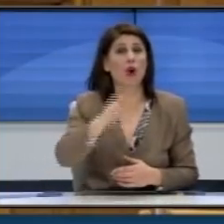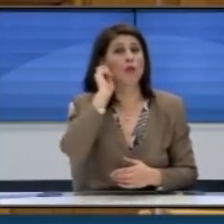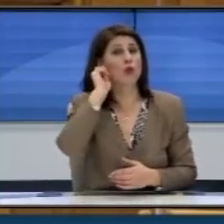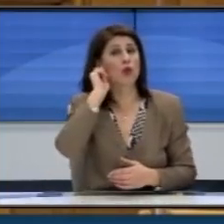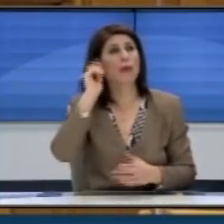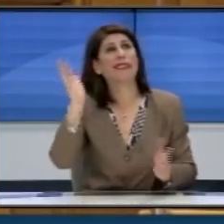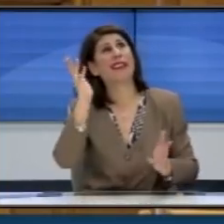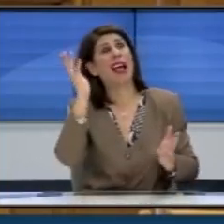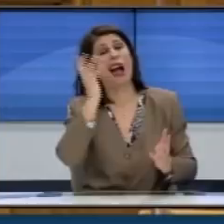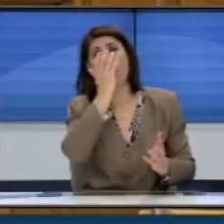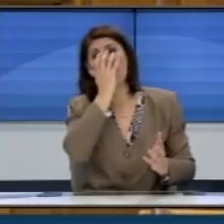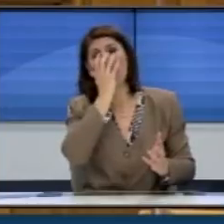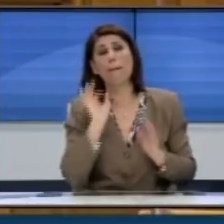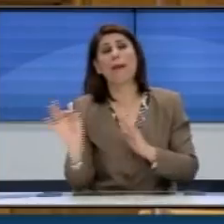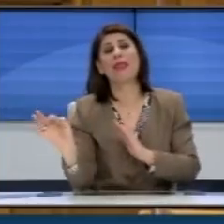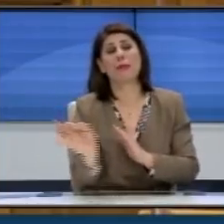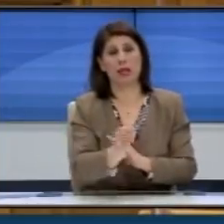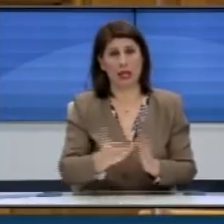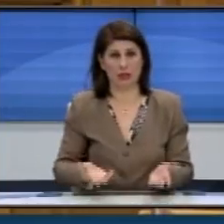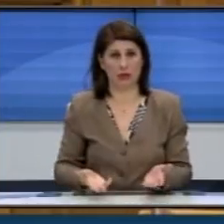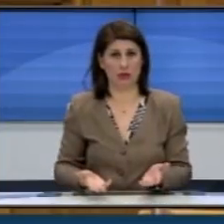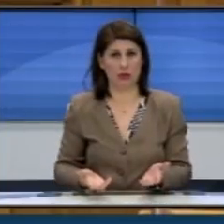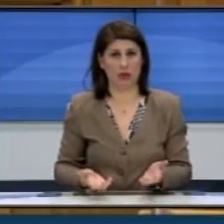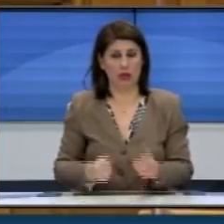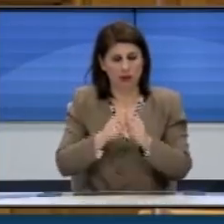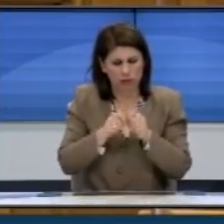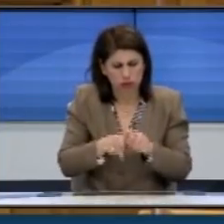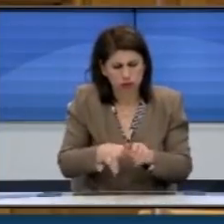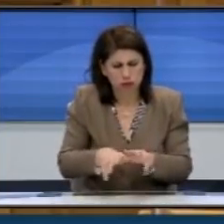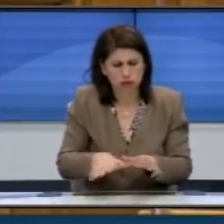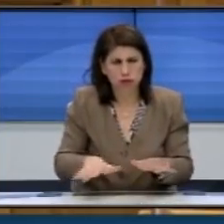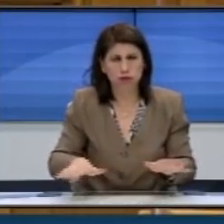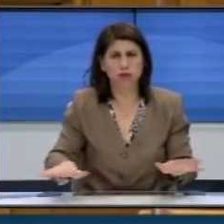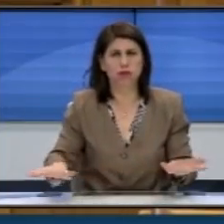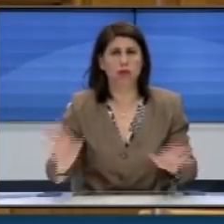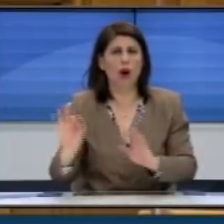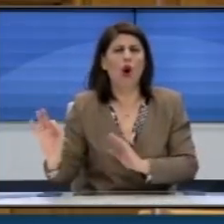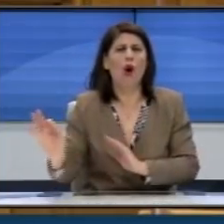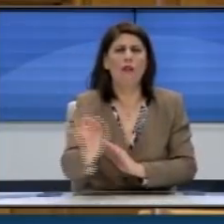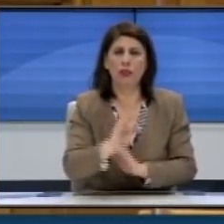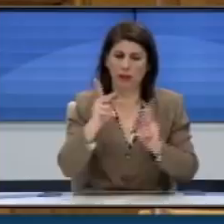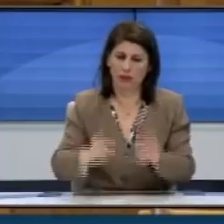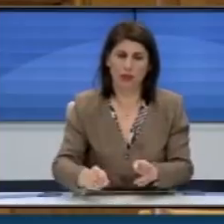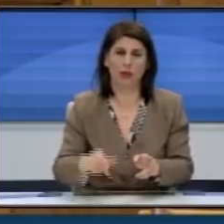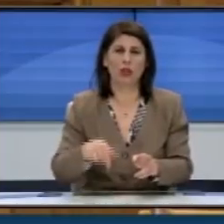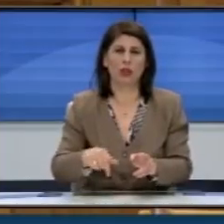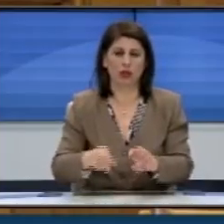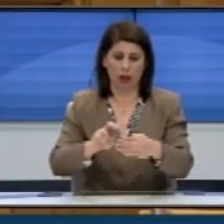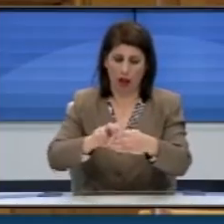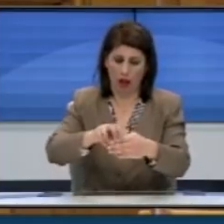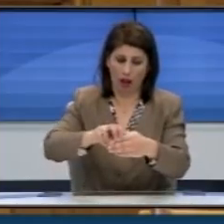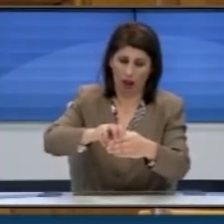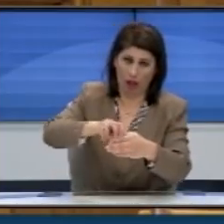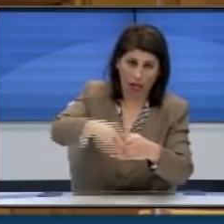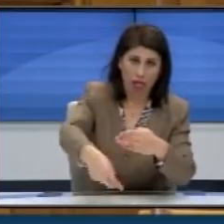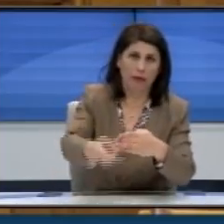όνομα δήθεν της πανδημίας πάλι. Η εξάπλωση του κορονοϊού ασφαλώς και δεν σταμάτησε. Είμαστε πλέον στο χείλος του